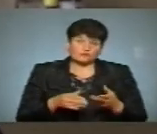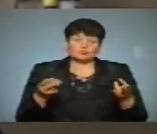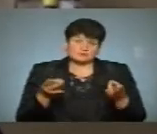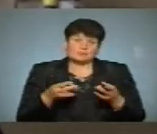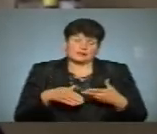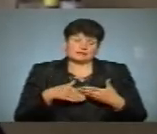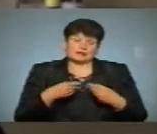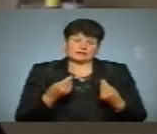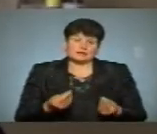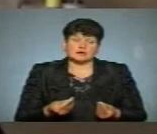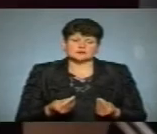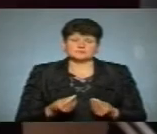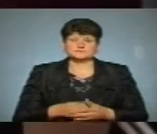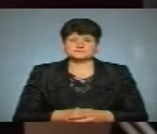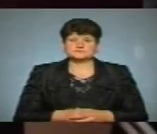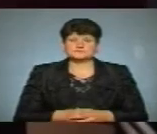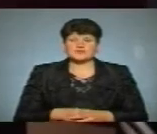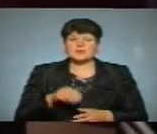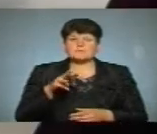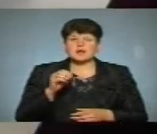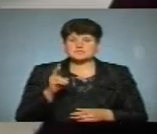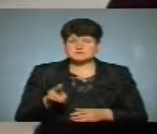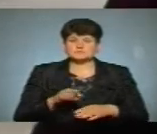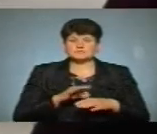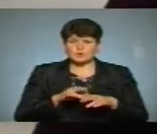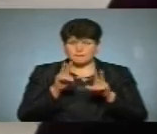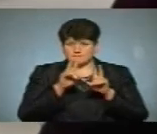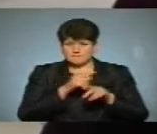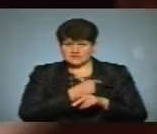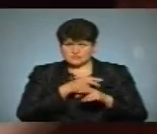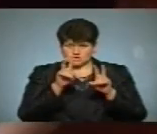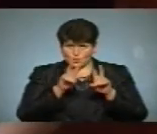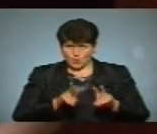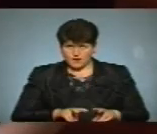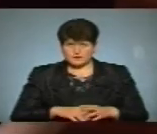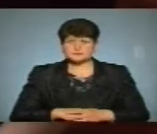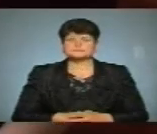надати. Потрібні люди для цього. Максим проходить медичний огляд.